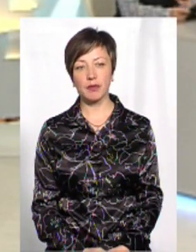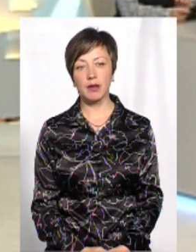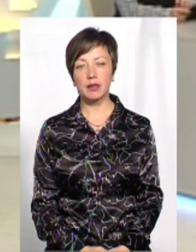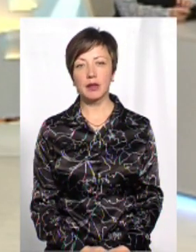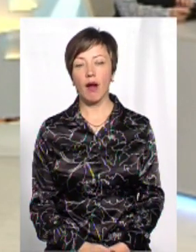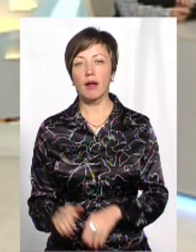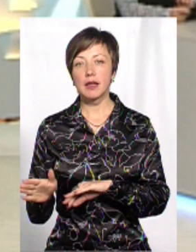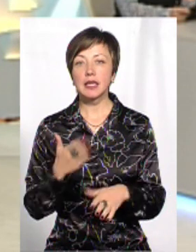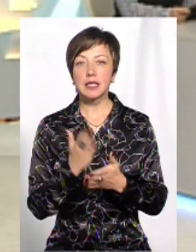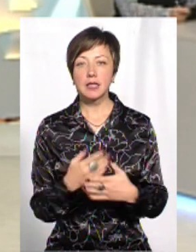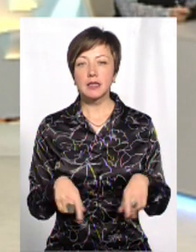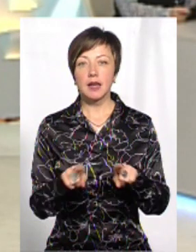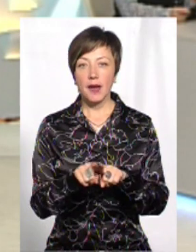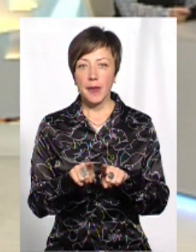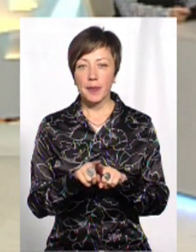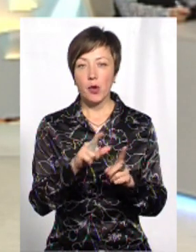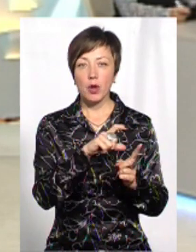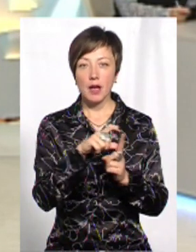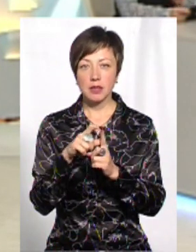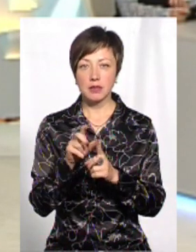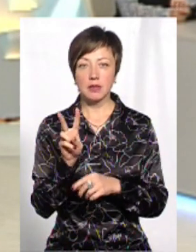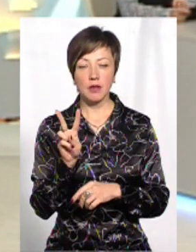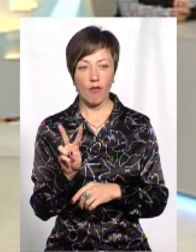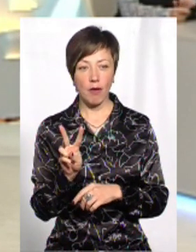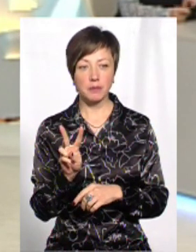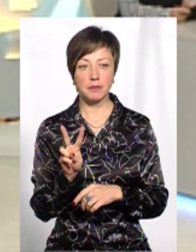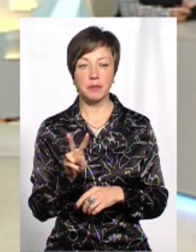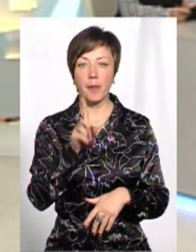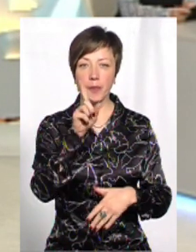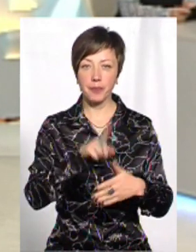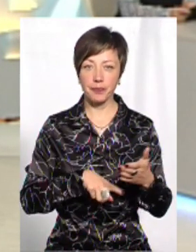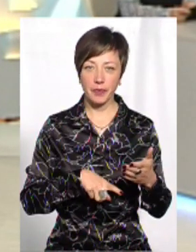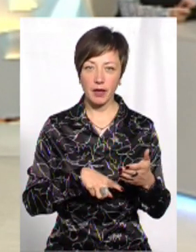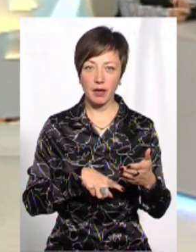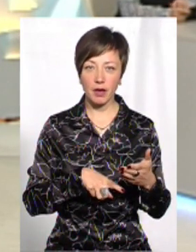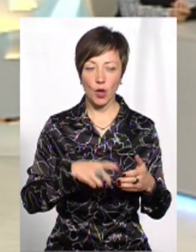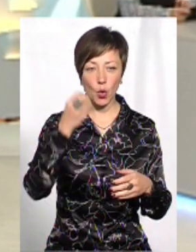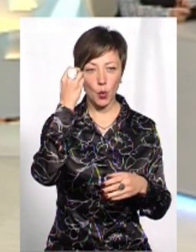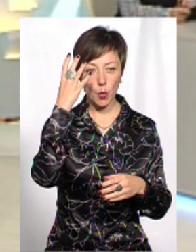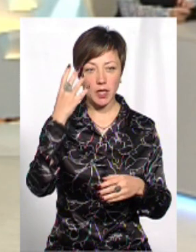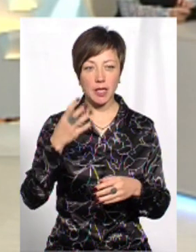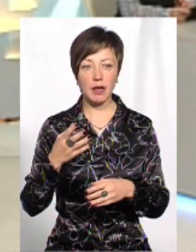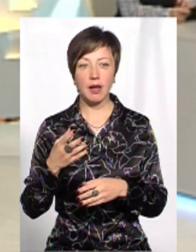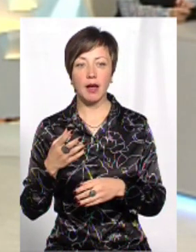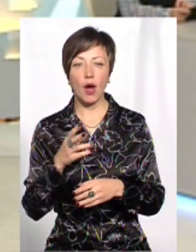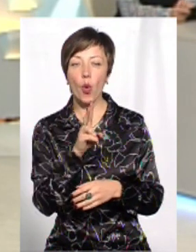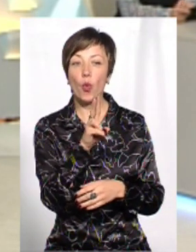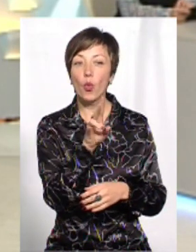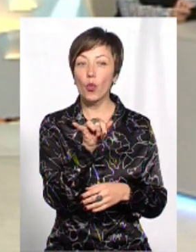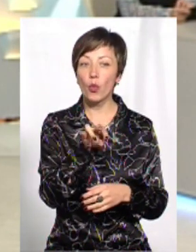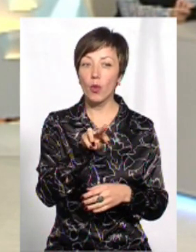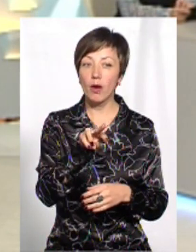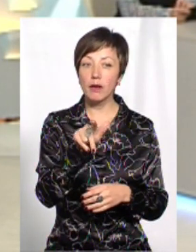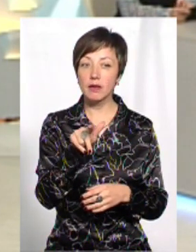Є таке поняття, два таких поняття, про які я вас хочу запитати. Релігійний культ і релігійна секта. Що ви про це